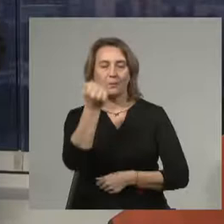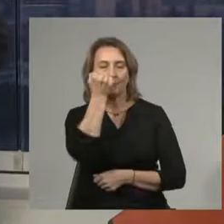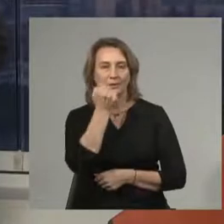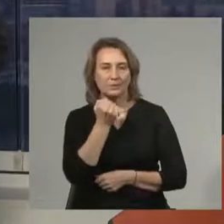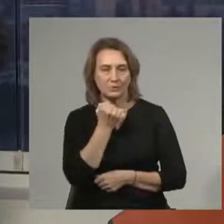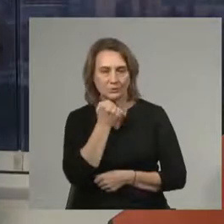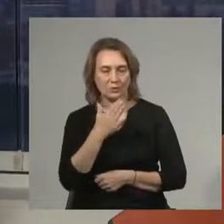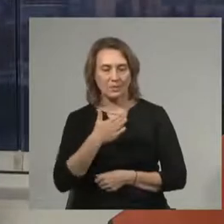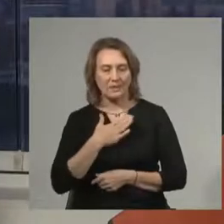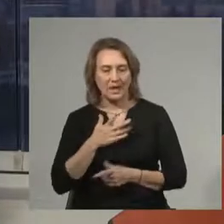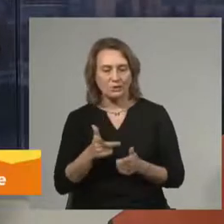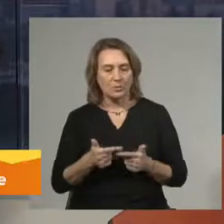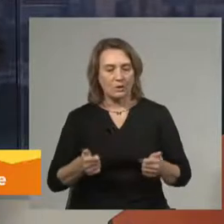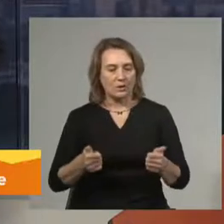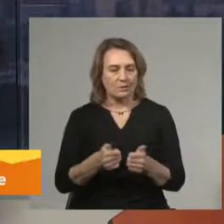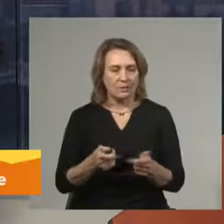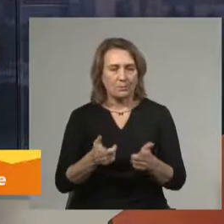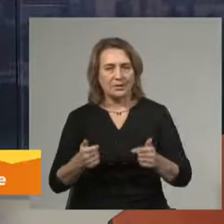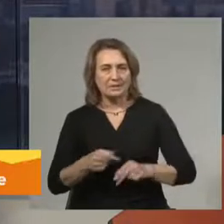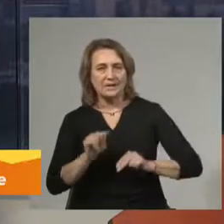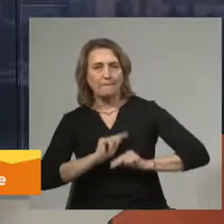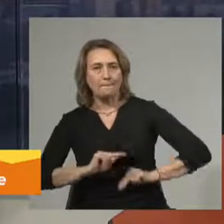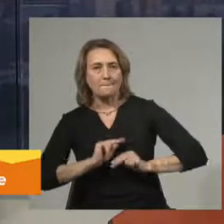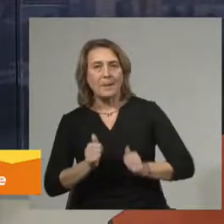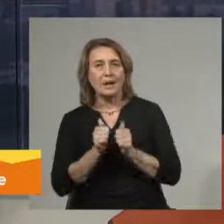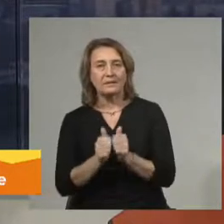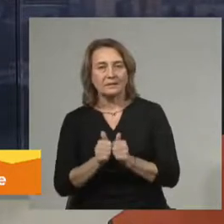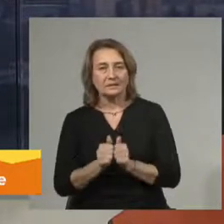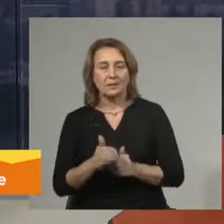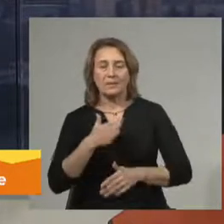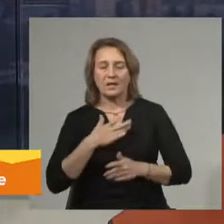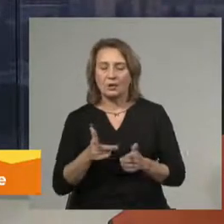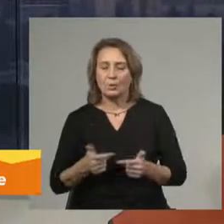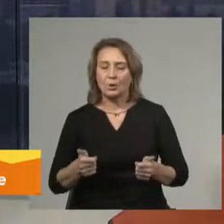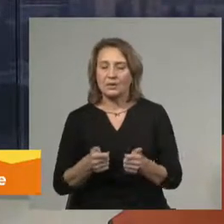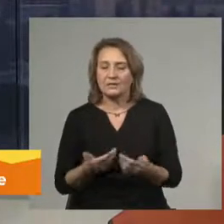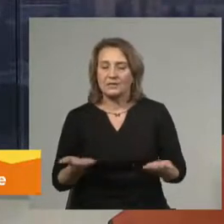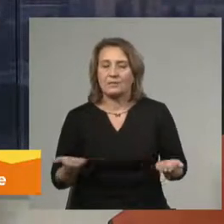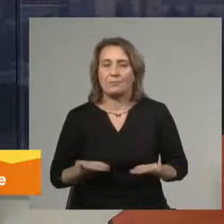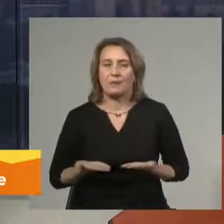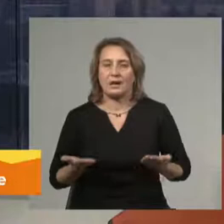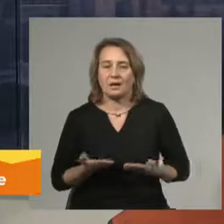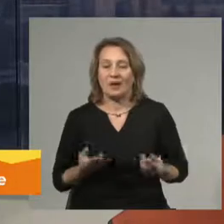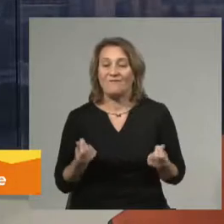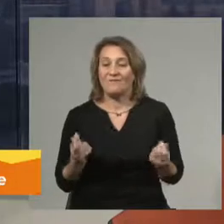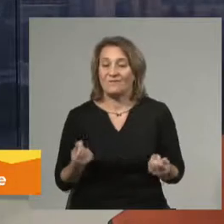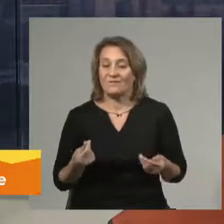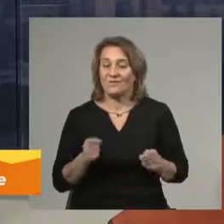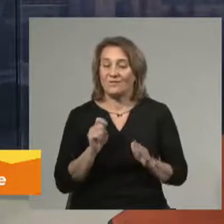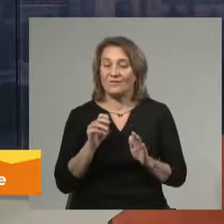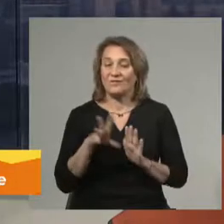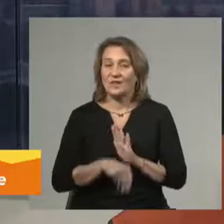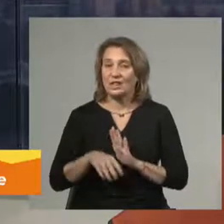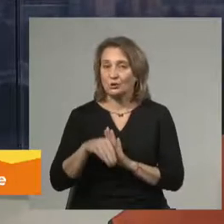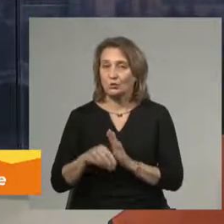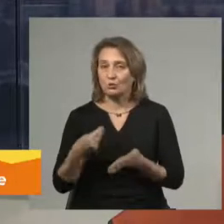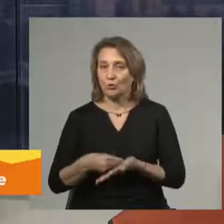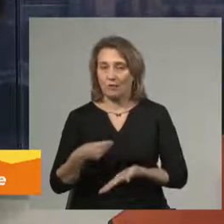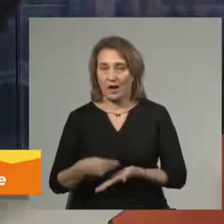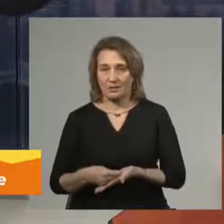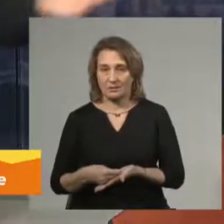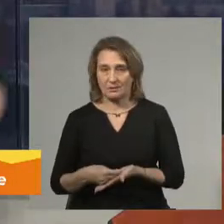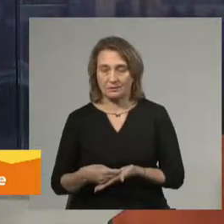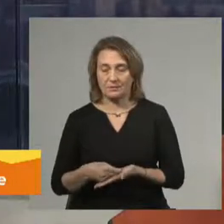нашому оргкомітету, нашим організаціям-партнерам, нашим організаціям, які фінансували частину цих панелей,